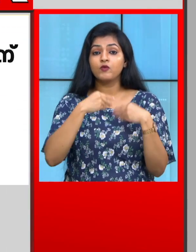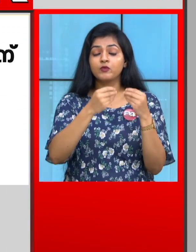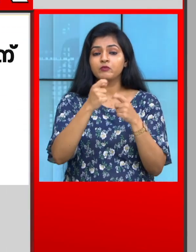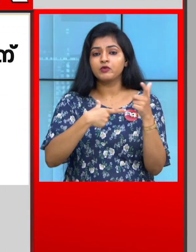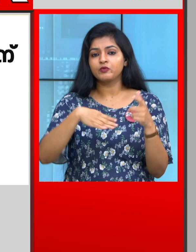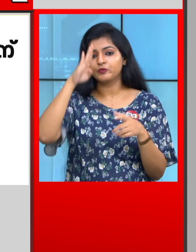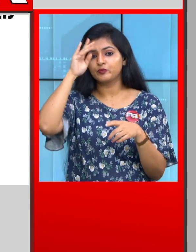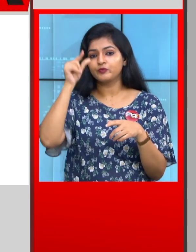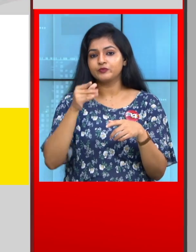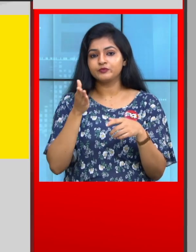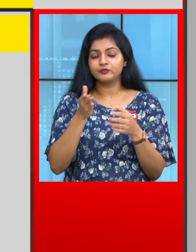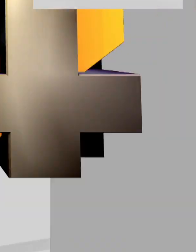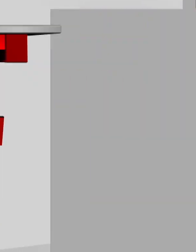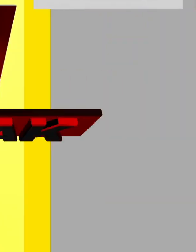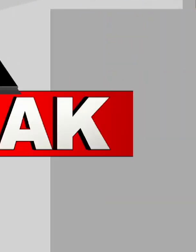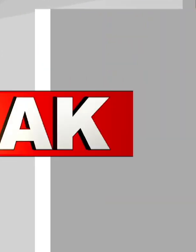അതും ഈ ഭക്ഷണവുമായി ഈ